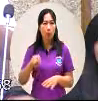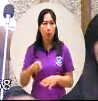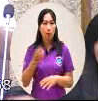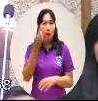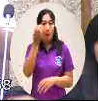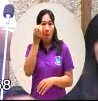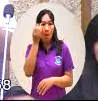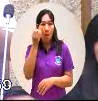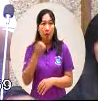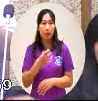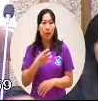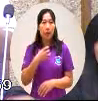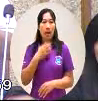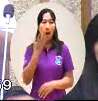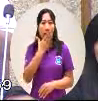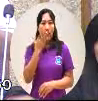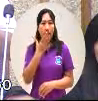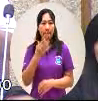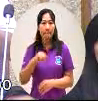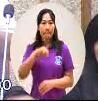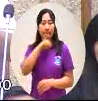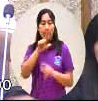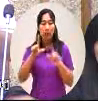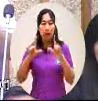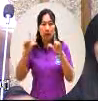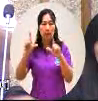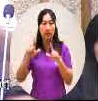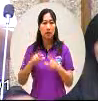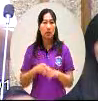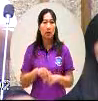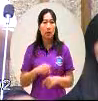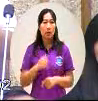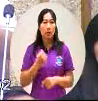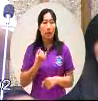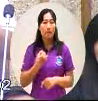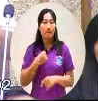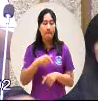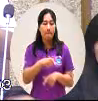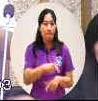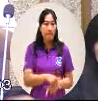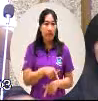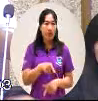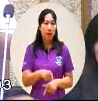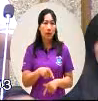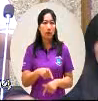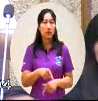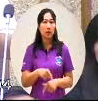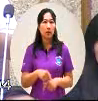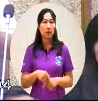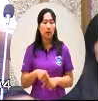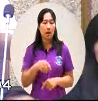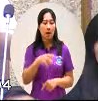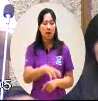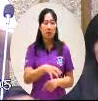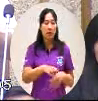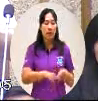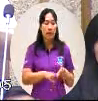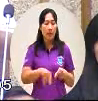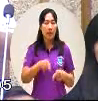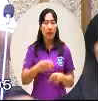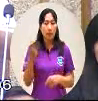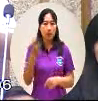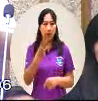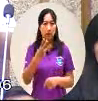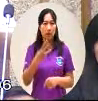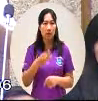族、台东的卑南跟屏东的这个泰武哈、排湾族，这3个族已经有申请通过了。那我们希望明年